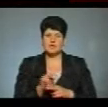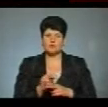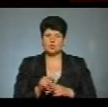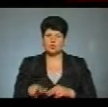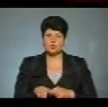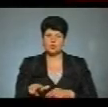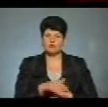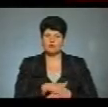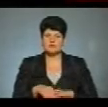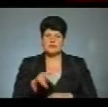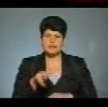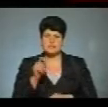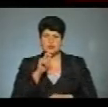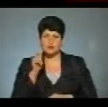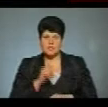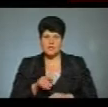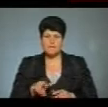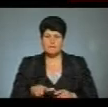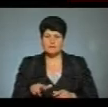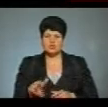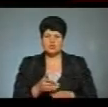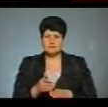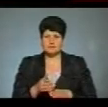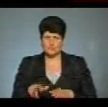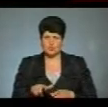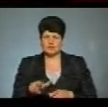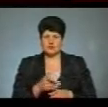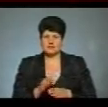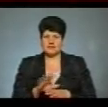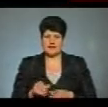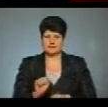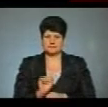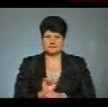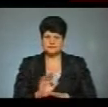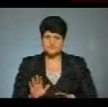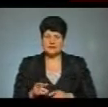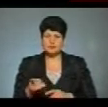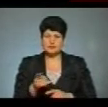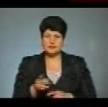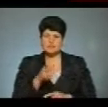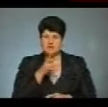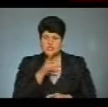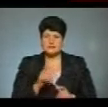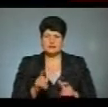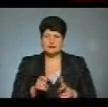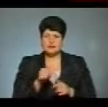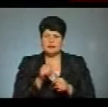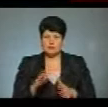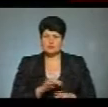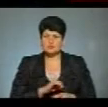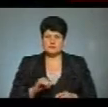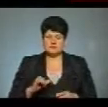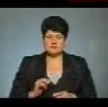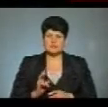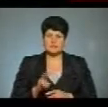дорогу на вулиці Лесі Українки. Проїжджу частину не перекривали. Тернополян, які під час карантину не можуть самостійно добратися